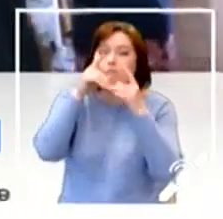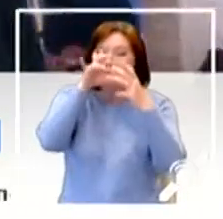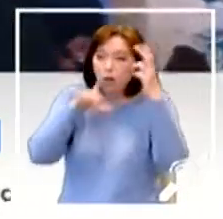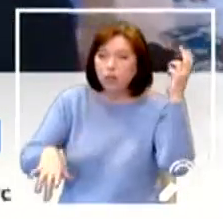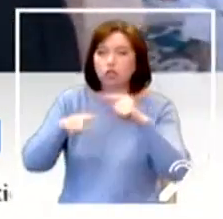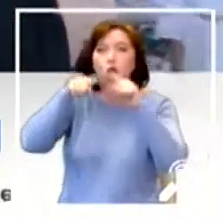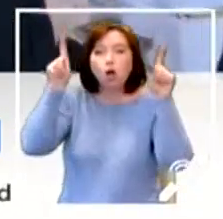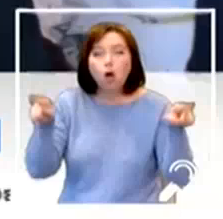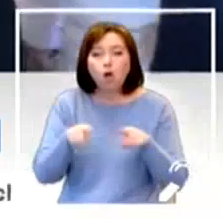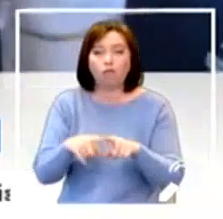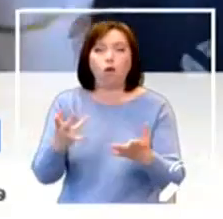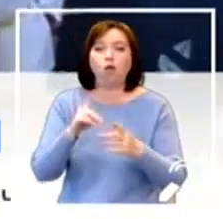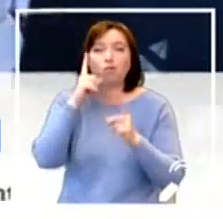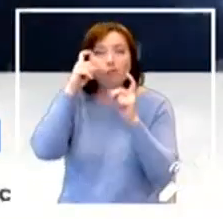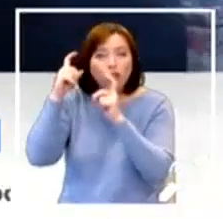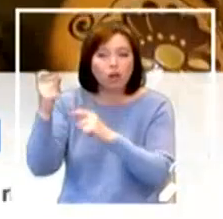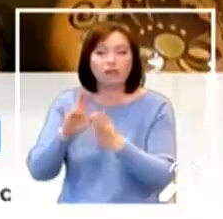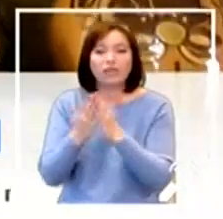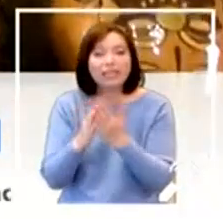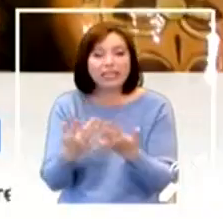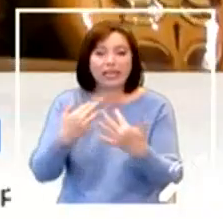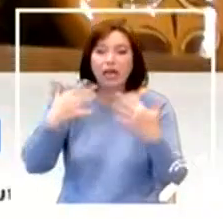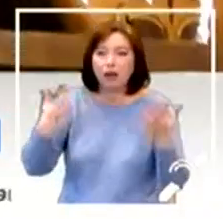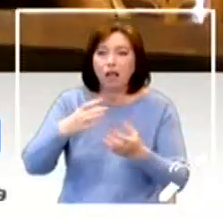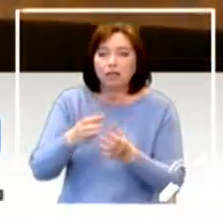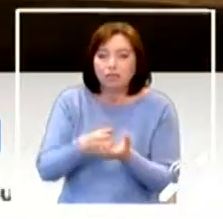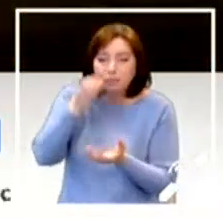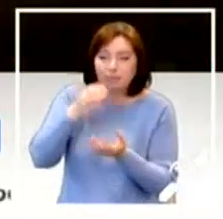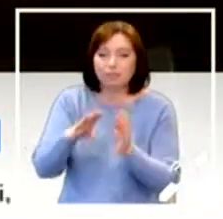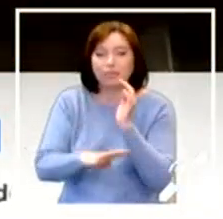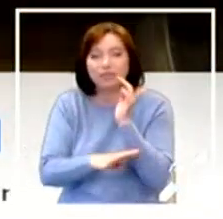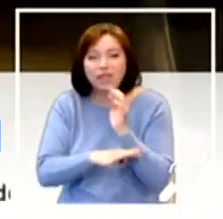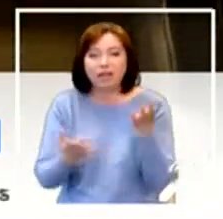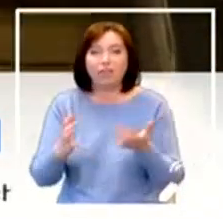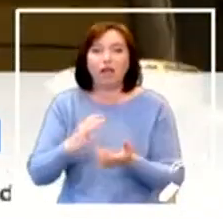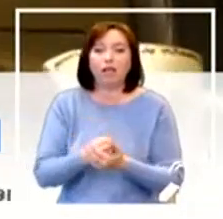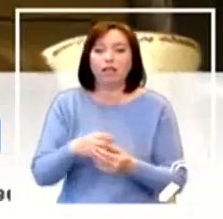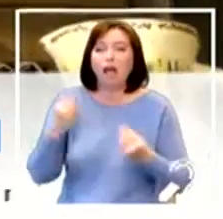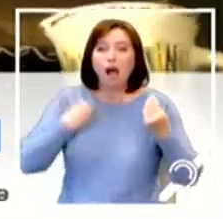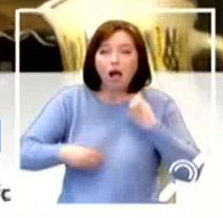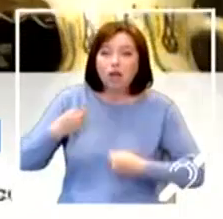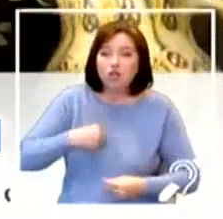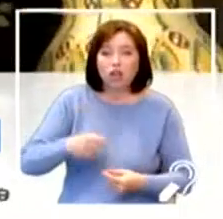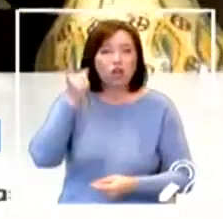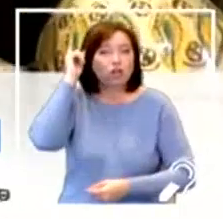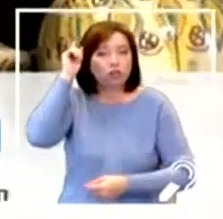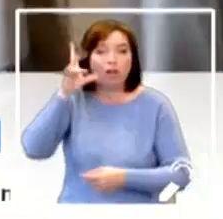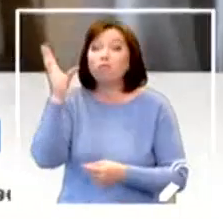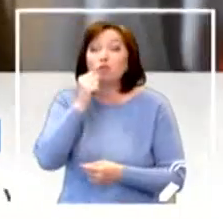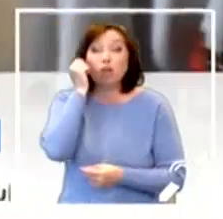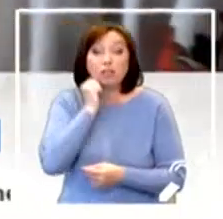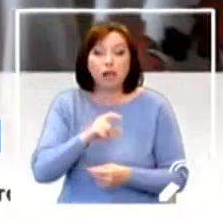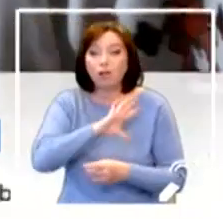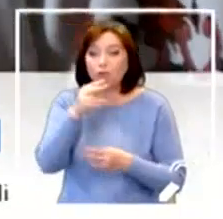covoare, fotografii rare, cărți vechi, obiecte din ceramică și lemn, straie naționale, toate vechi de sute de ani, sunt expuse